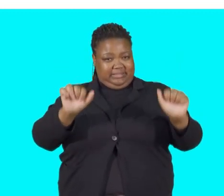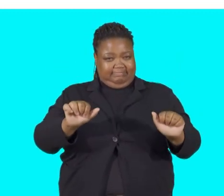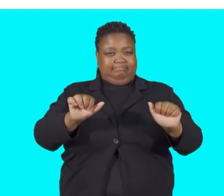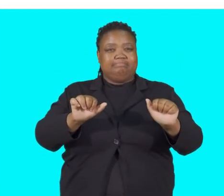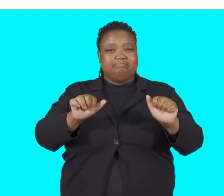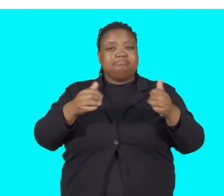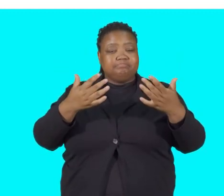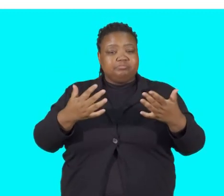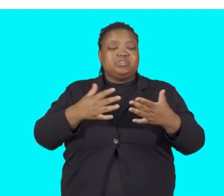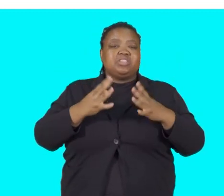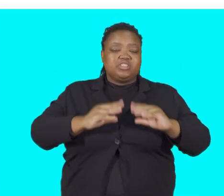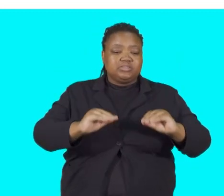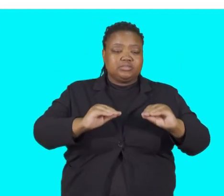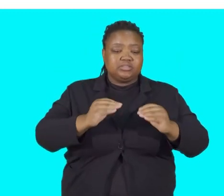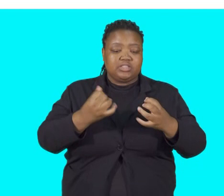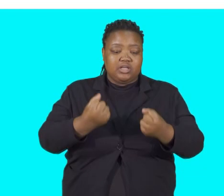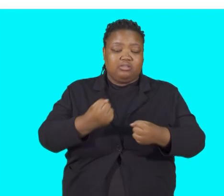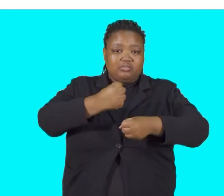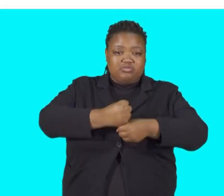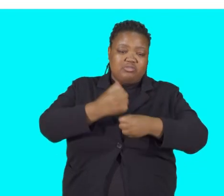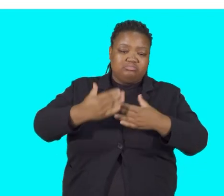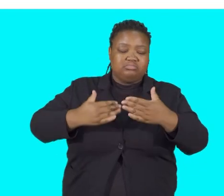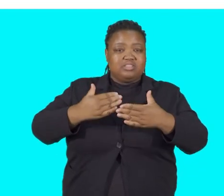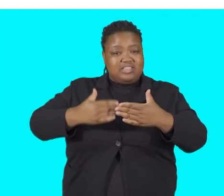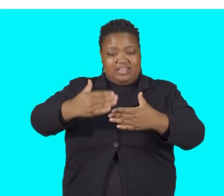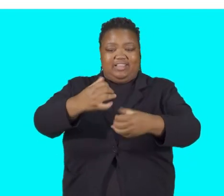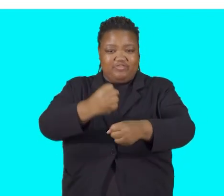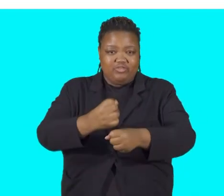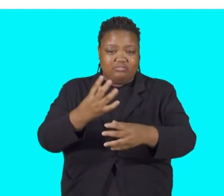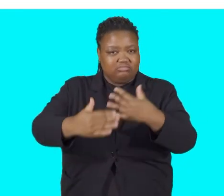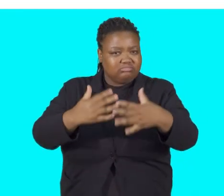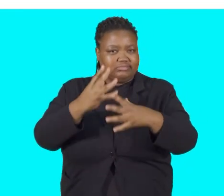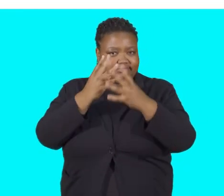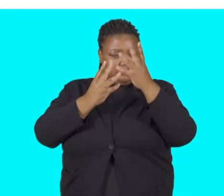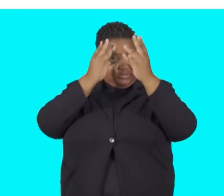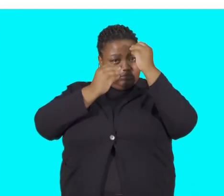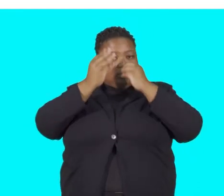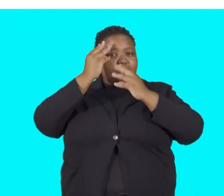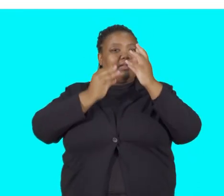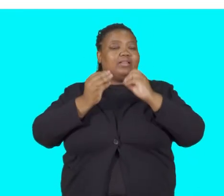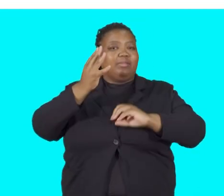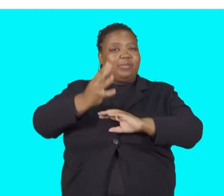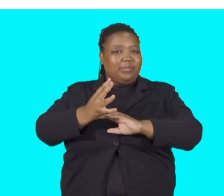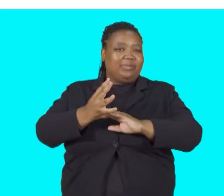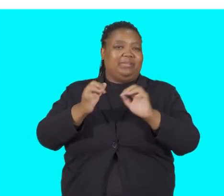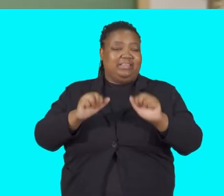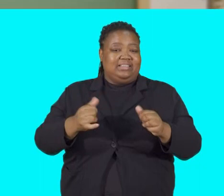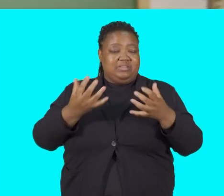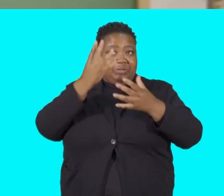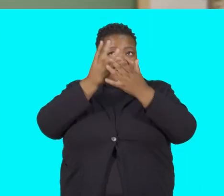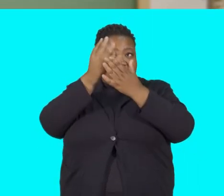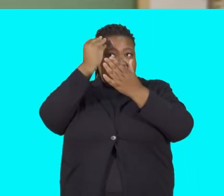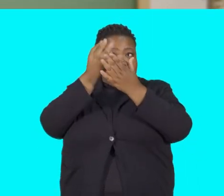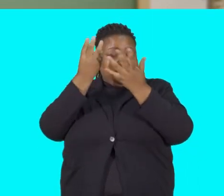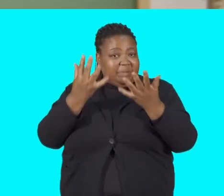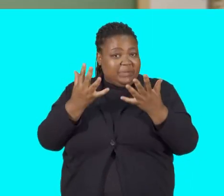esilandelayo. Ngoba yonke le nto siyenzayo boxa bam iyamnceda umntana xa esiya kwisigaba esilandelayo abe